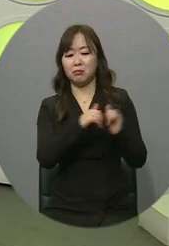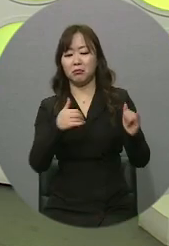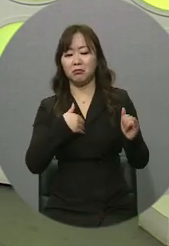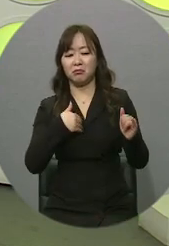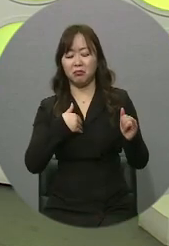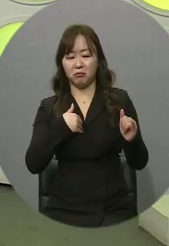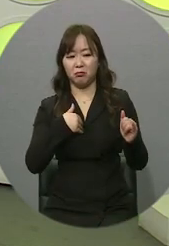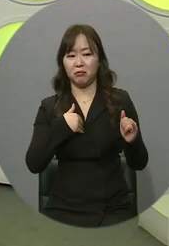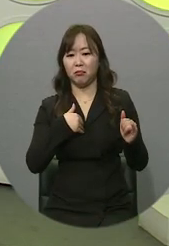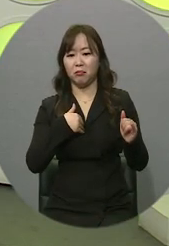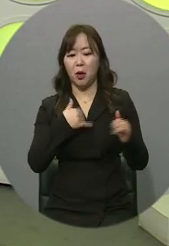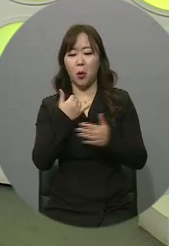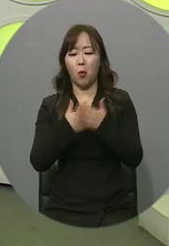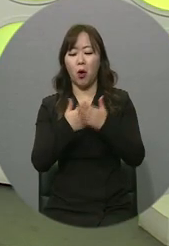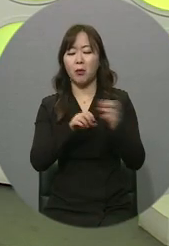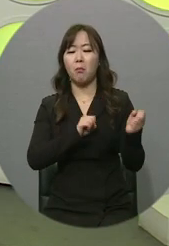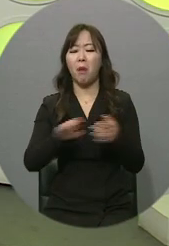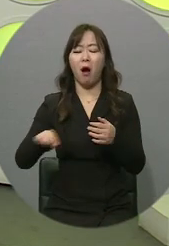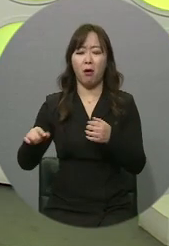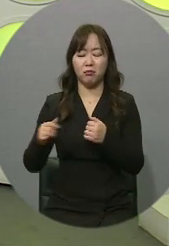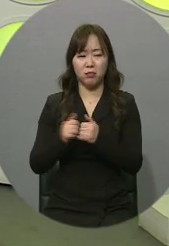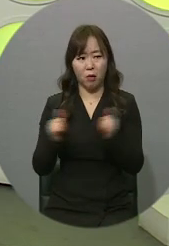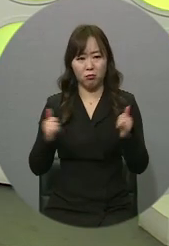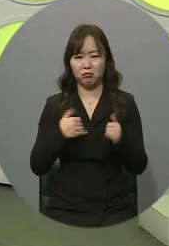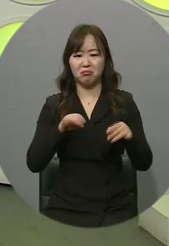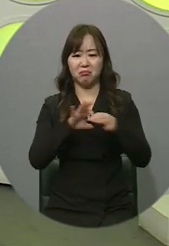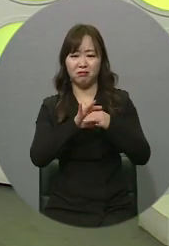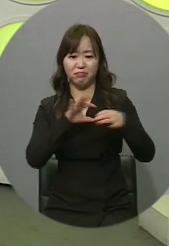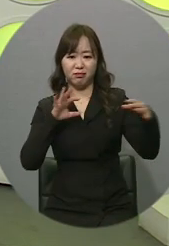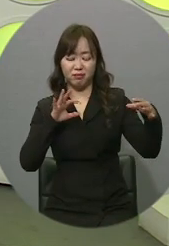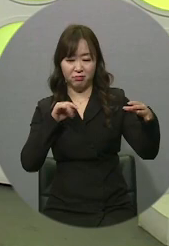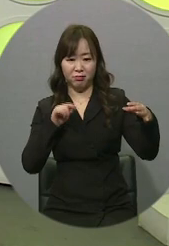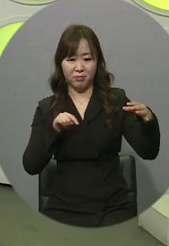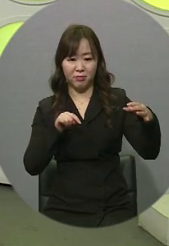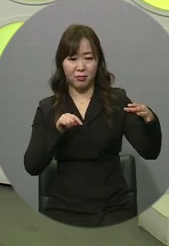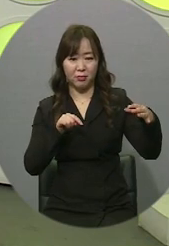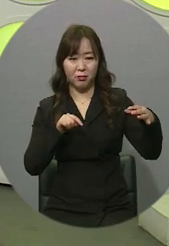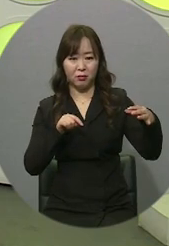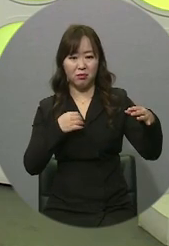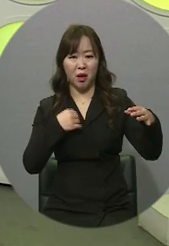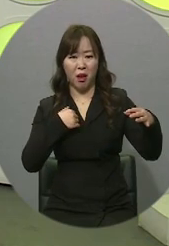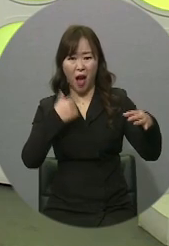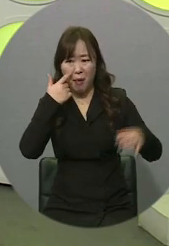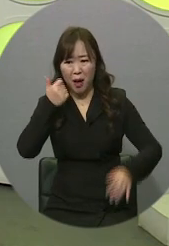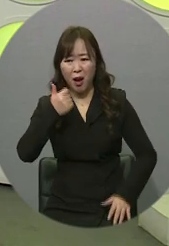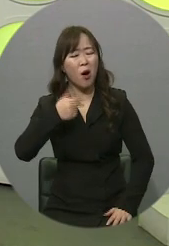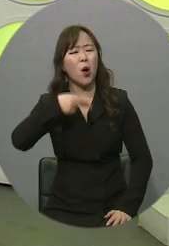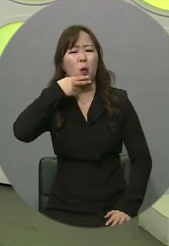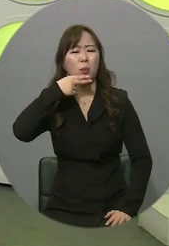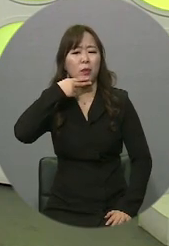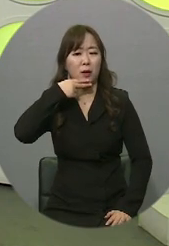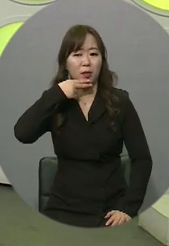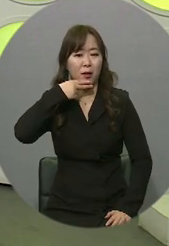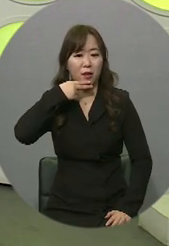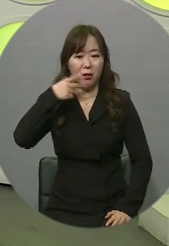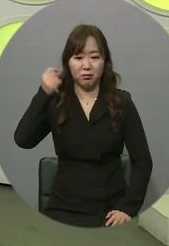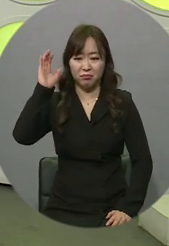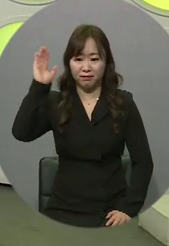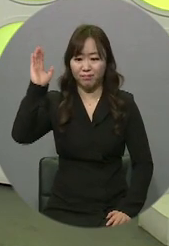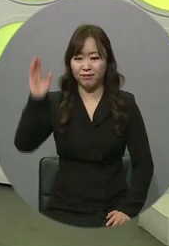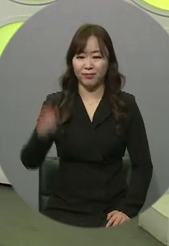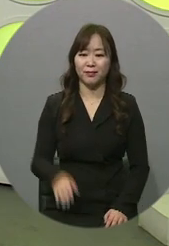우리를 고아원에 버리고 간 사람인데 저희랑 무슨 상관이에요? 저희는 아빠 같은 거 없어요 라고